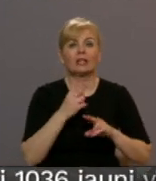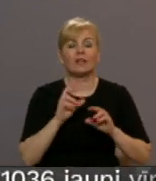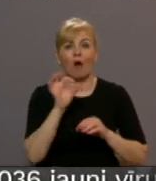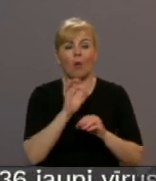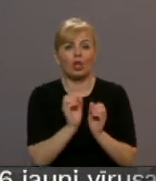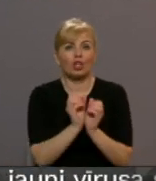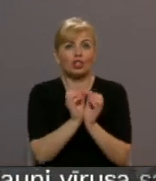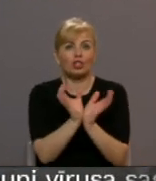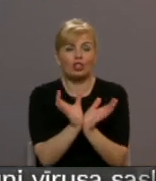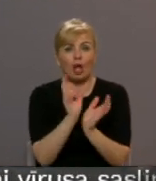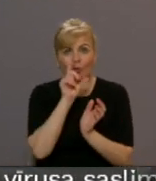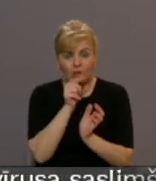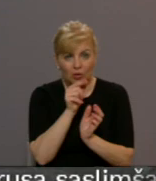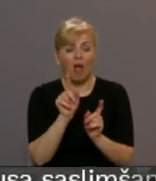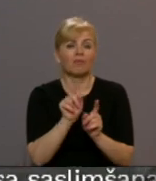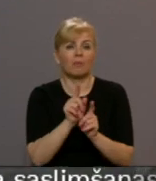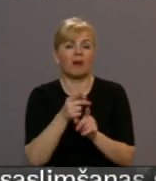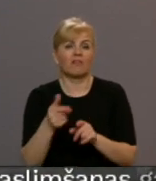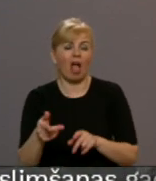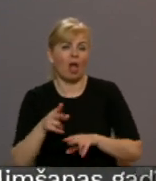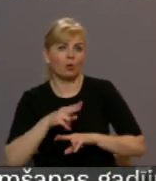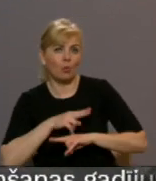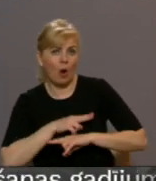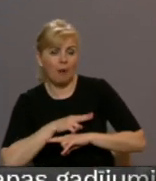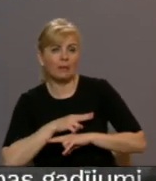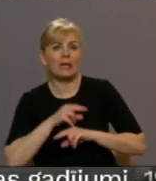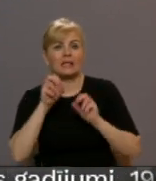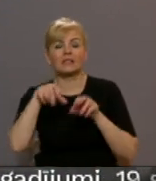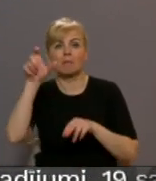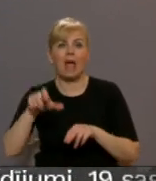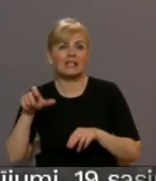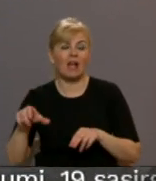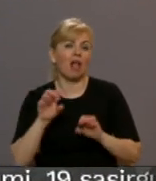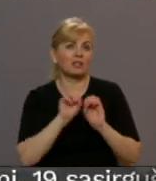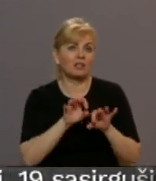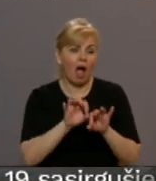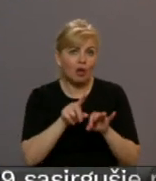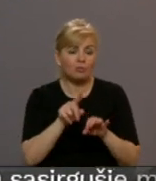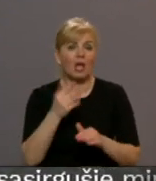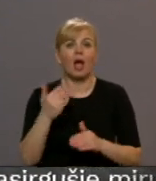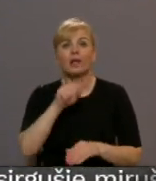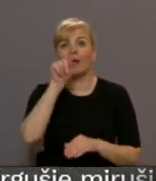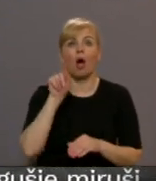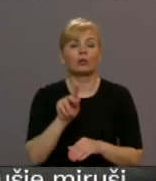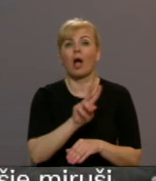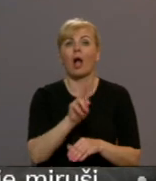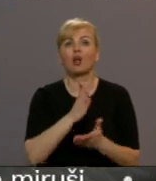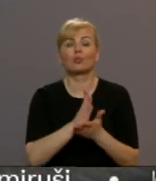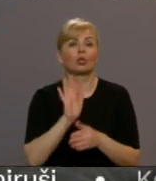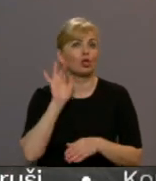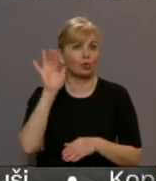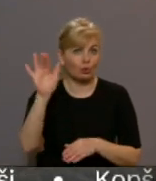izšķīlās ērglēni, bet aizgāja bojā. Kā saka ornitologs Jānis Ķuze, tagad lielais jautājums, kas notiks